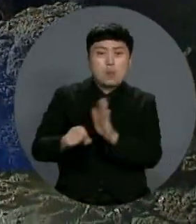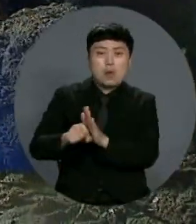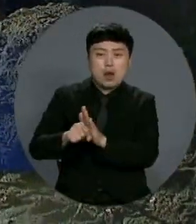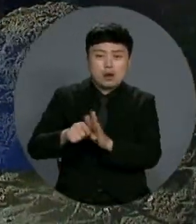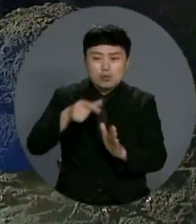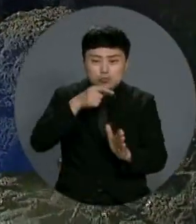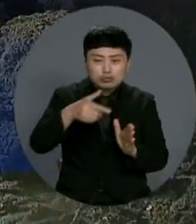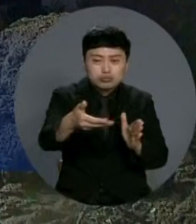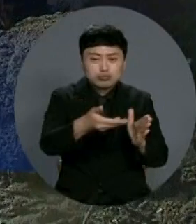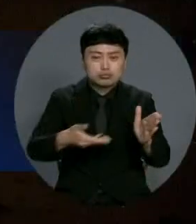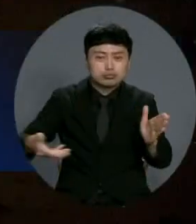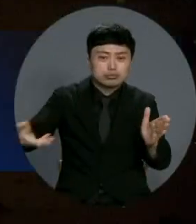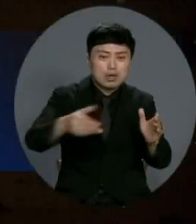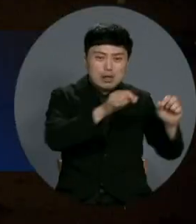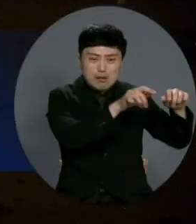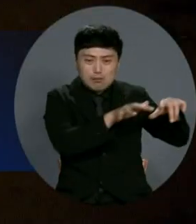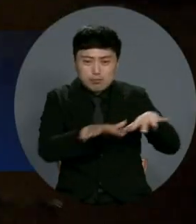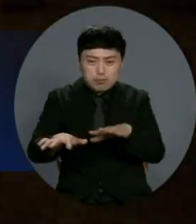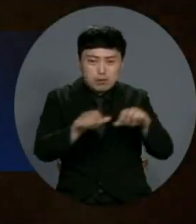공사장의